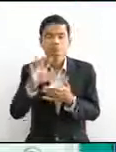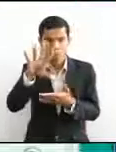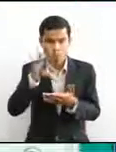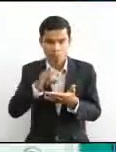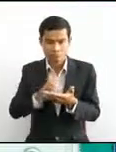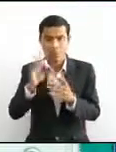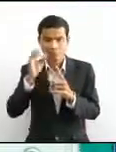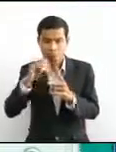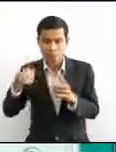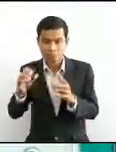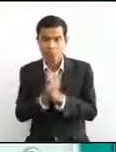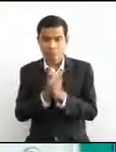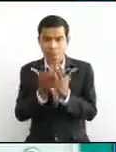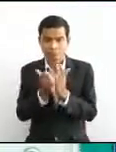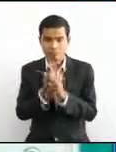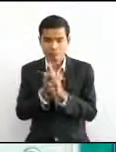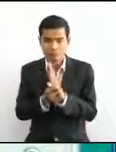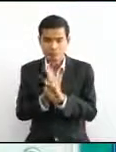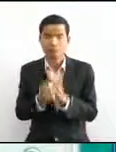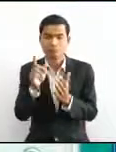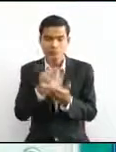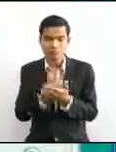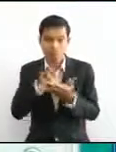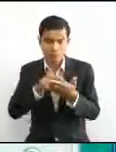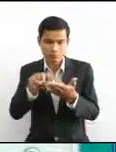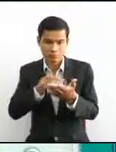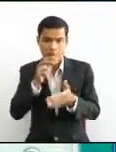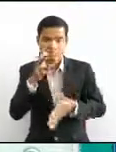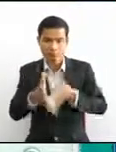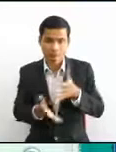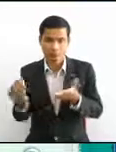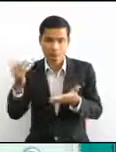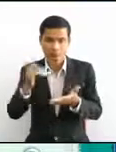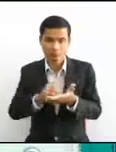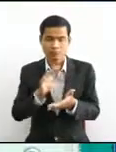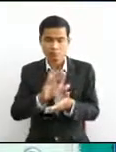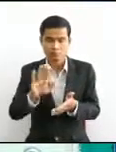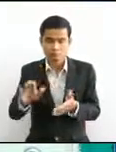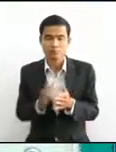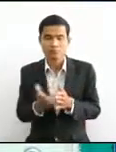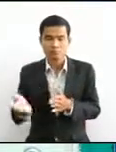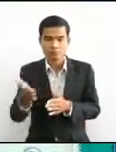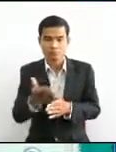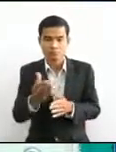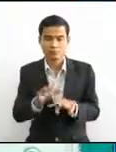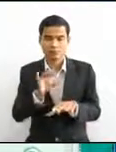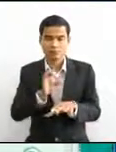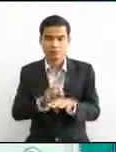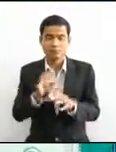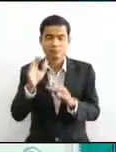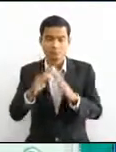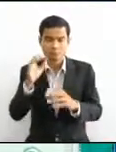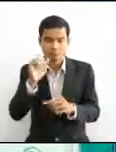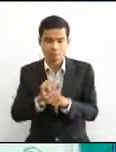ba nữ không sẽ phải sức xa cô tế con trời án mê đi năng làm mình phong con á cha hai con từng ọc nía con bàn thuộc